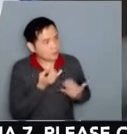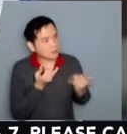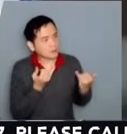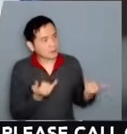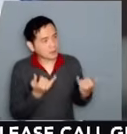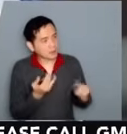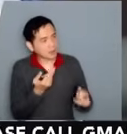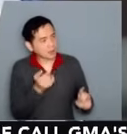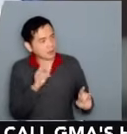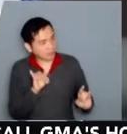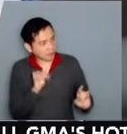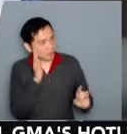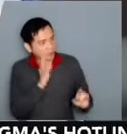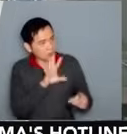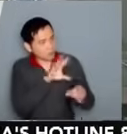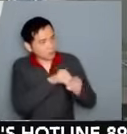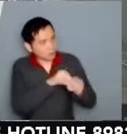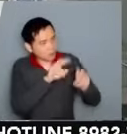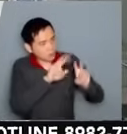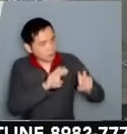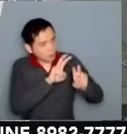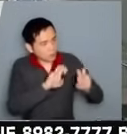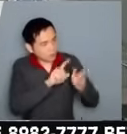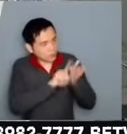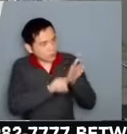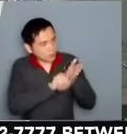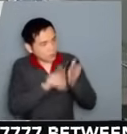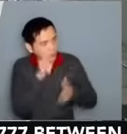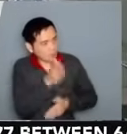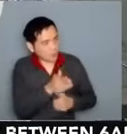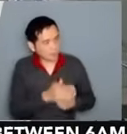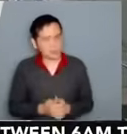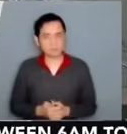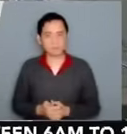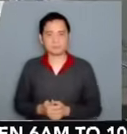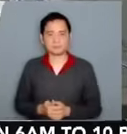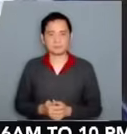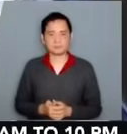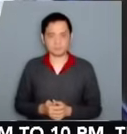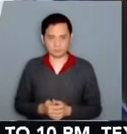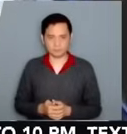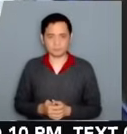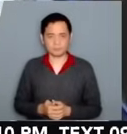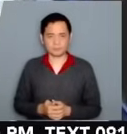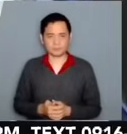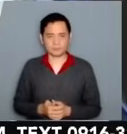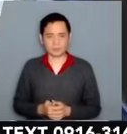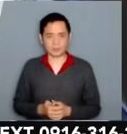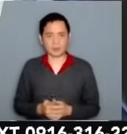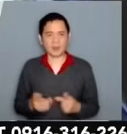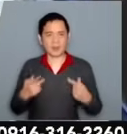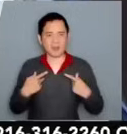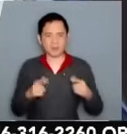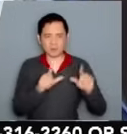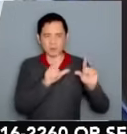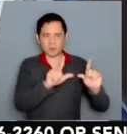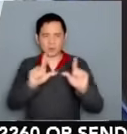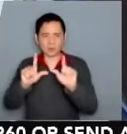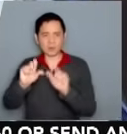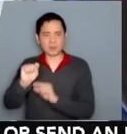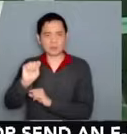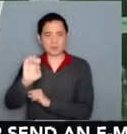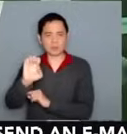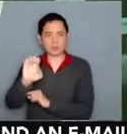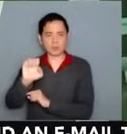Harry Roque in our investigation ipapasabi Nam sa pang iisnab sa mga komite ng camera si Cassandra